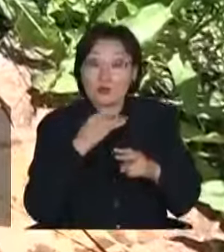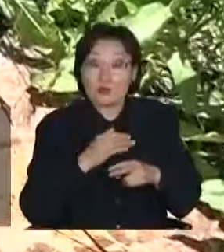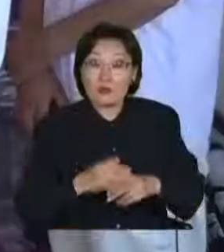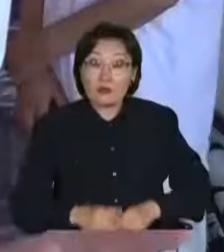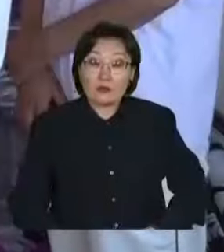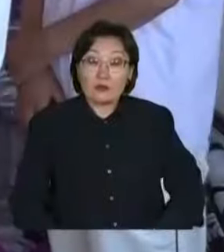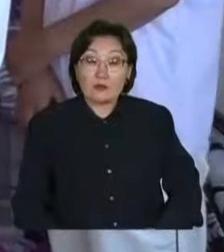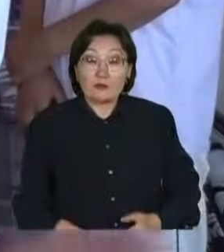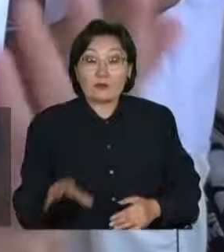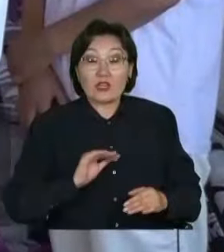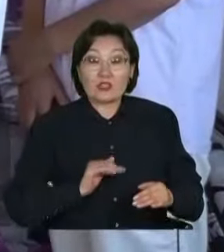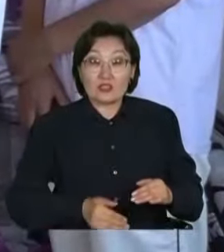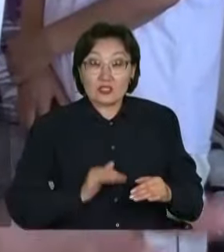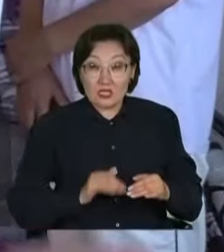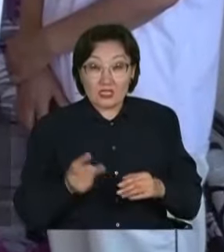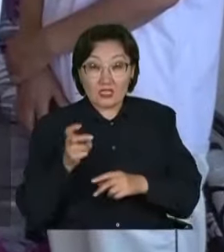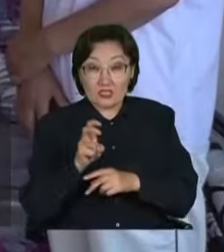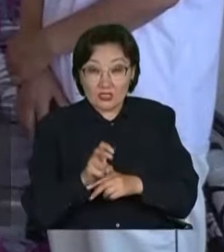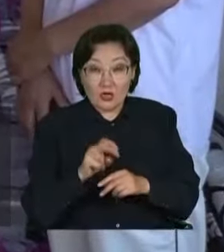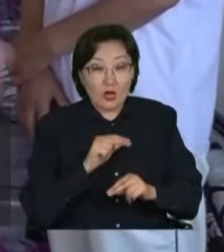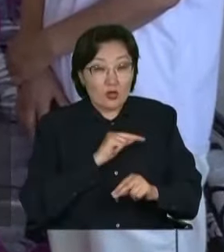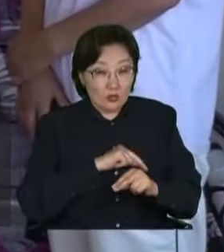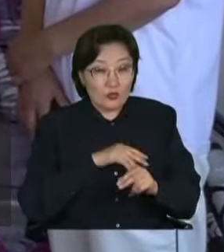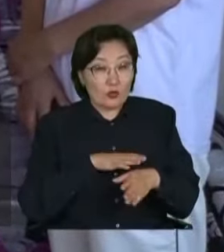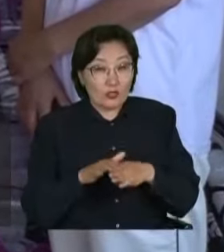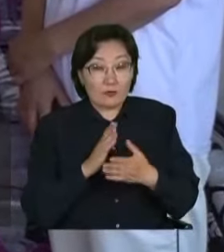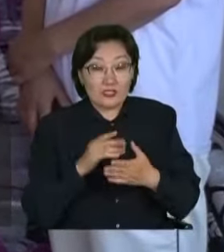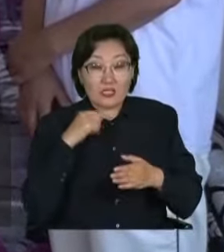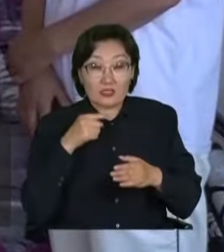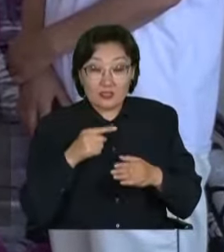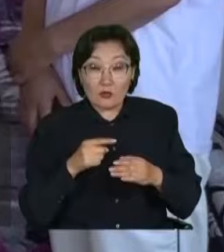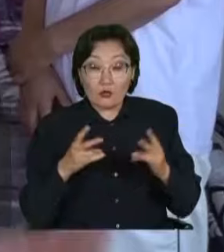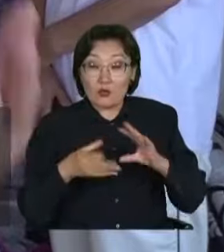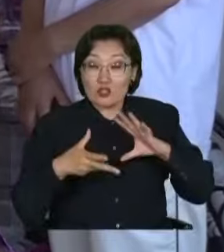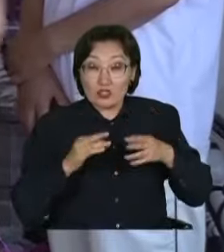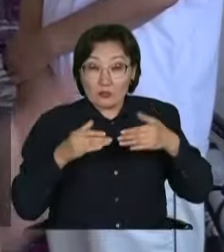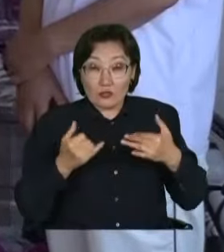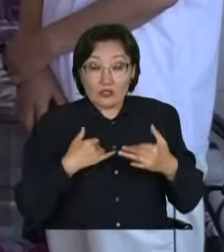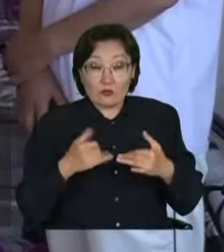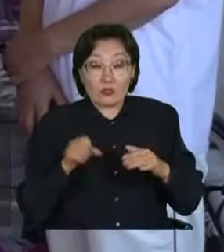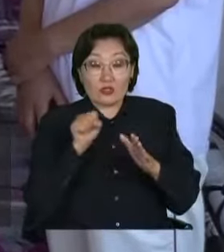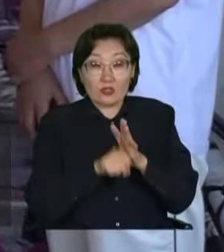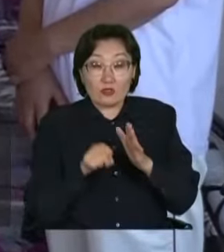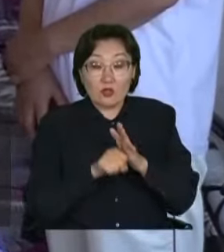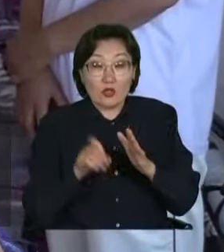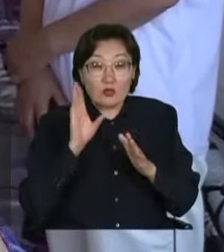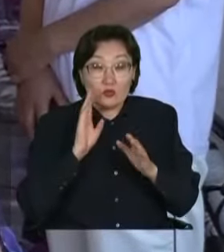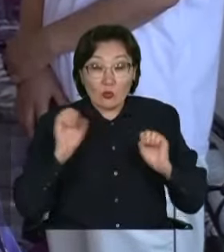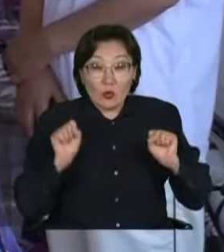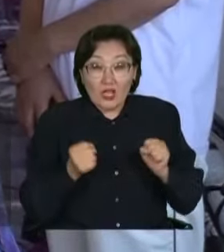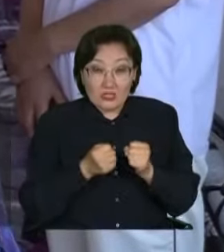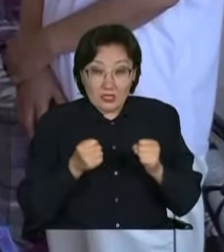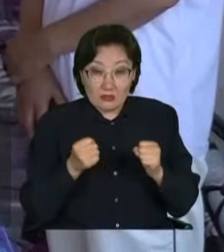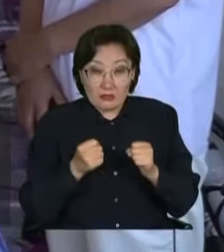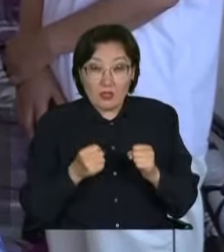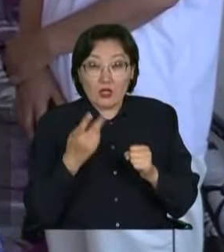Бәрі келет, частныйлар келет, істейміз бәрін қатырамыз дейді, бірақ ешқандай одан нәтиже жоқ. Бізді қыс болса су қатады. Мына